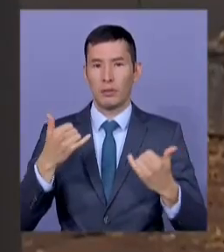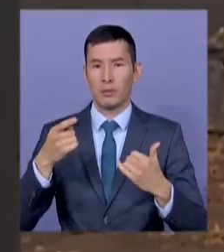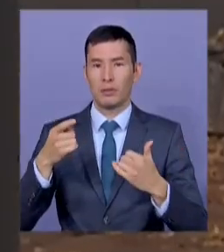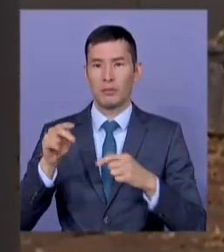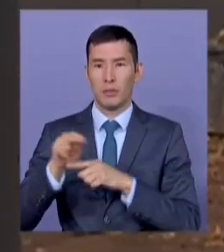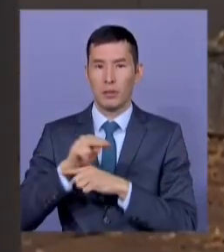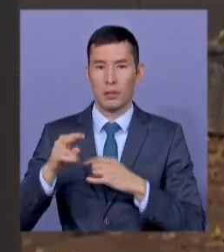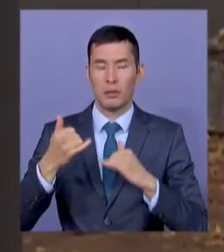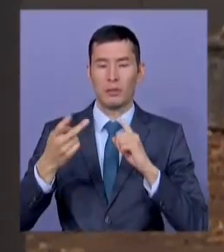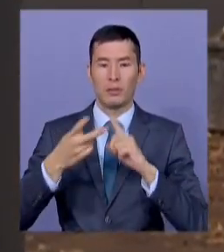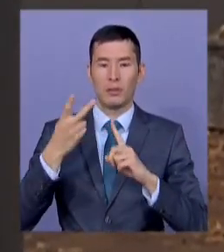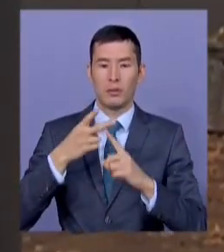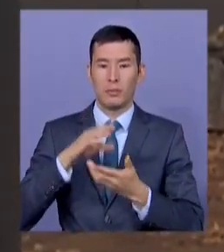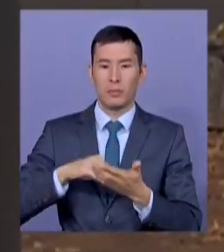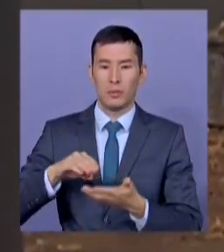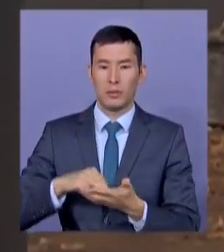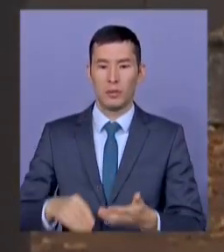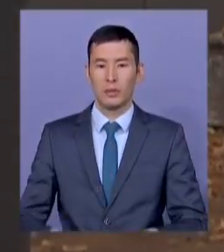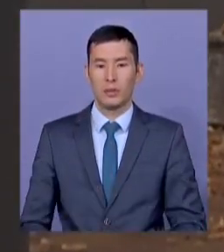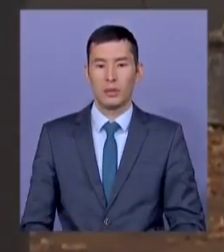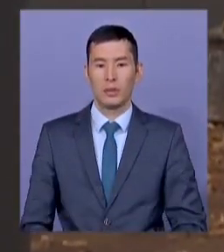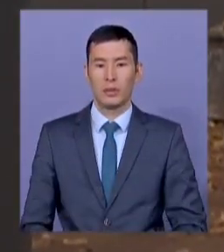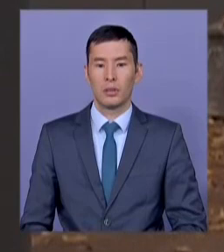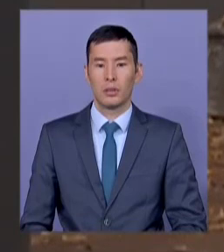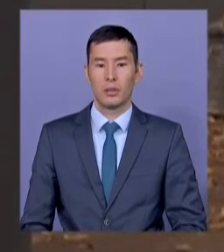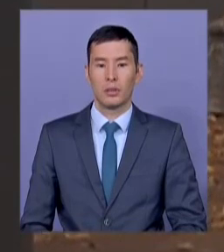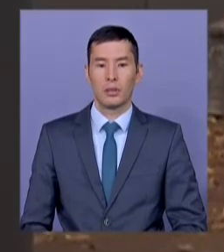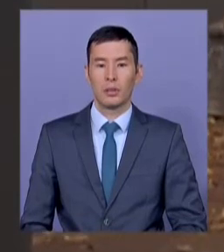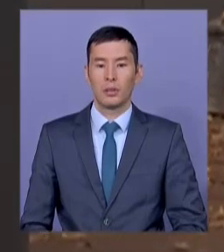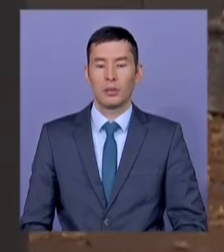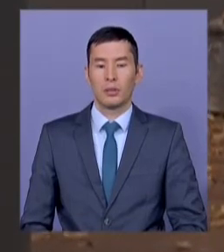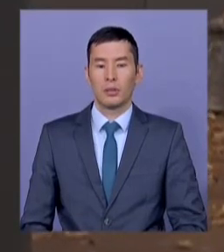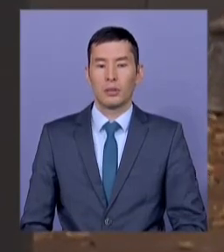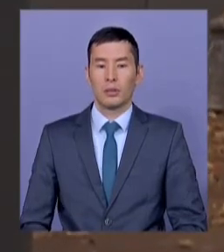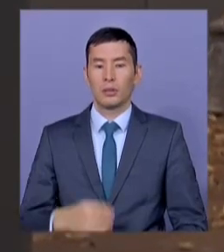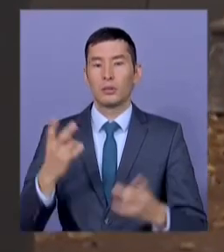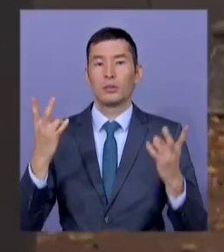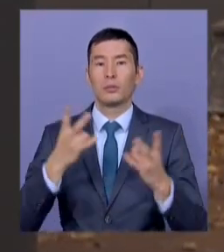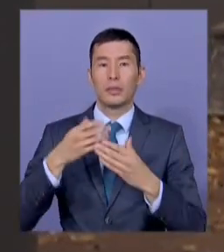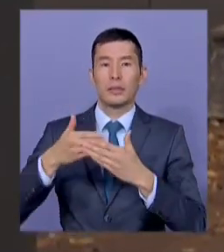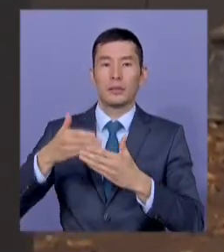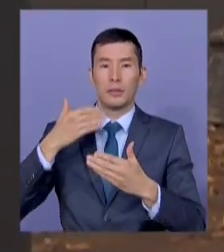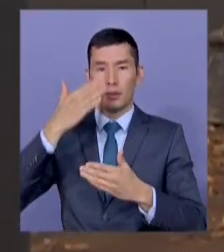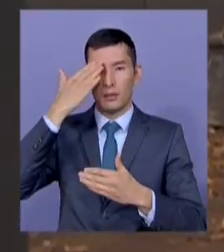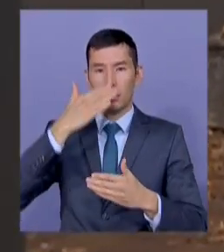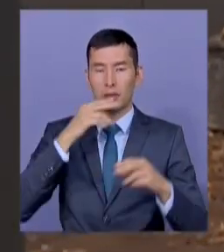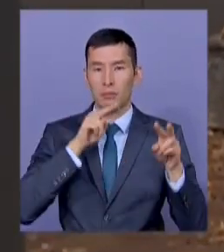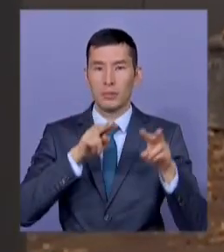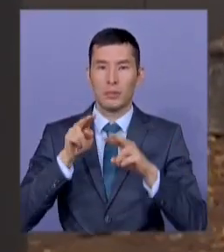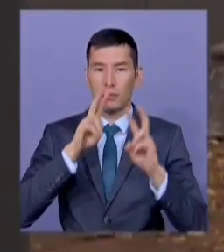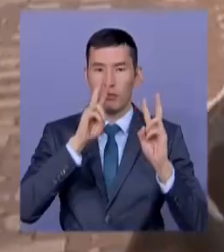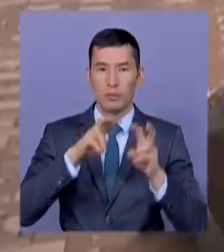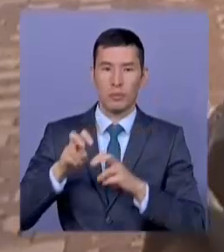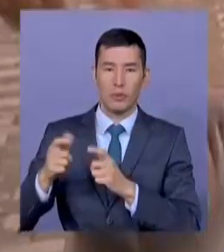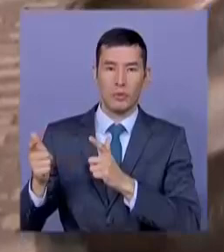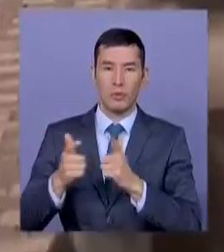Готов сани летом, говорят, чтобы зимой кататься нормально. Поэтому я считаю, что надо всегда заранее все просчитывать и